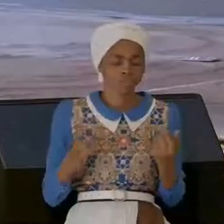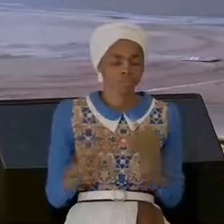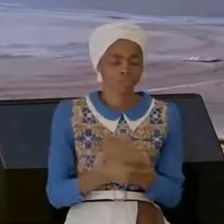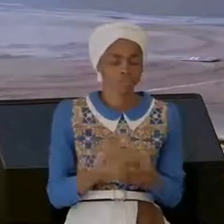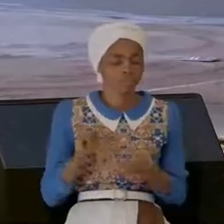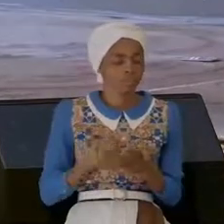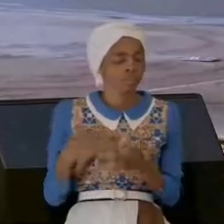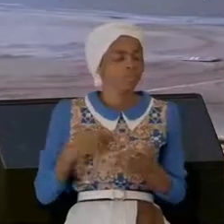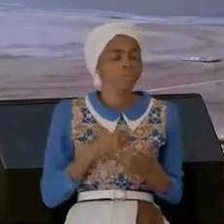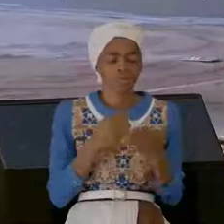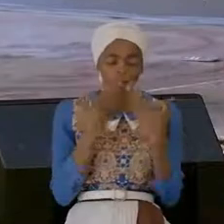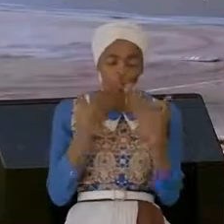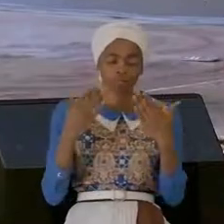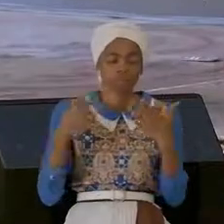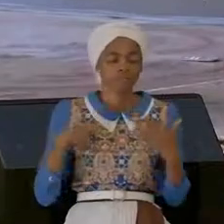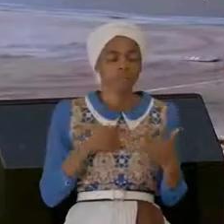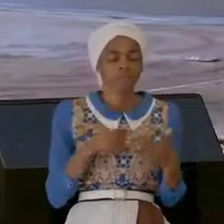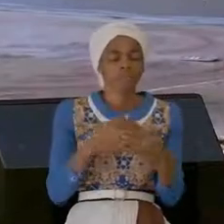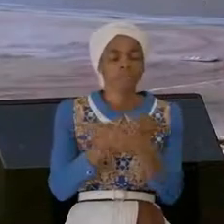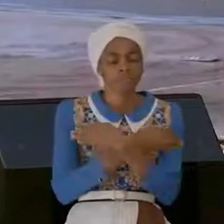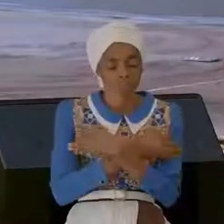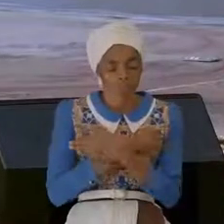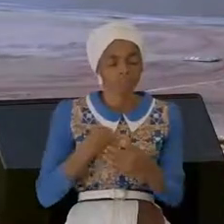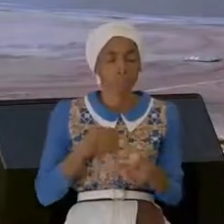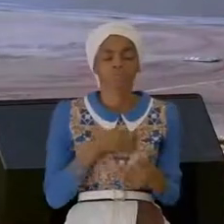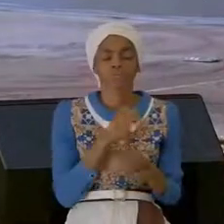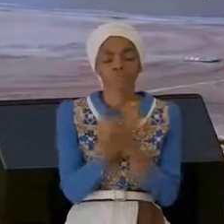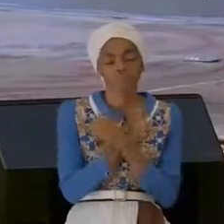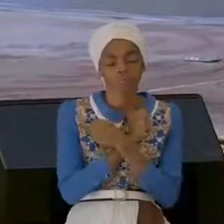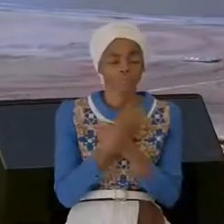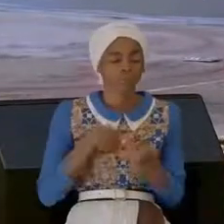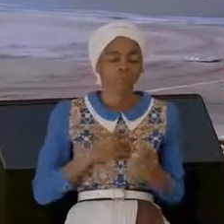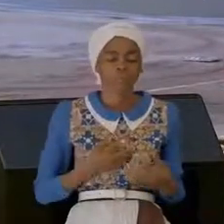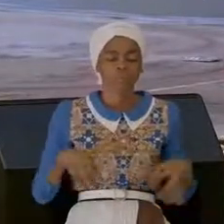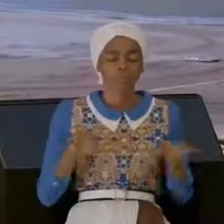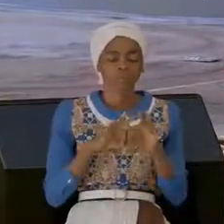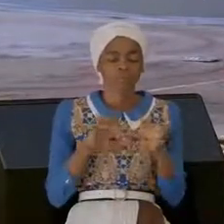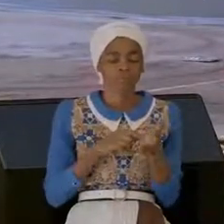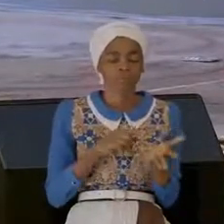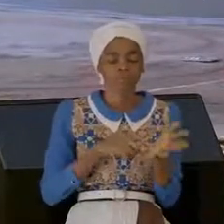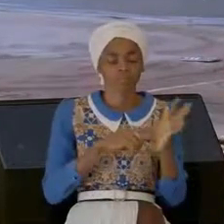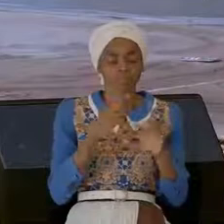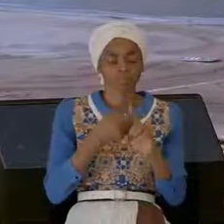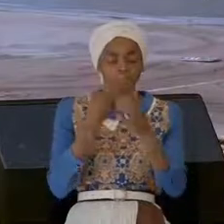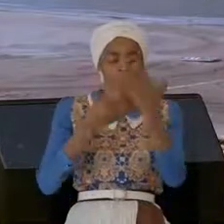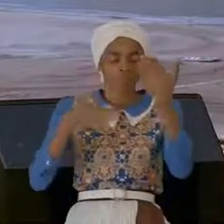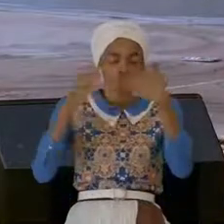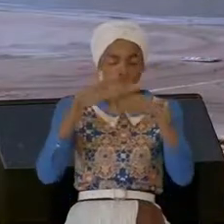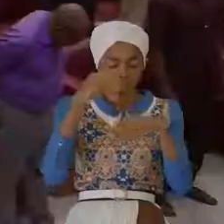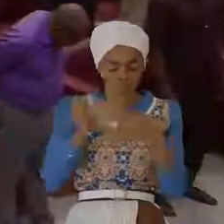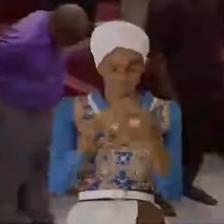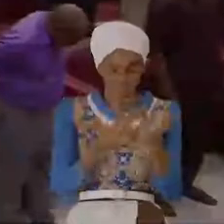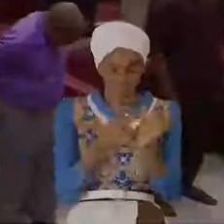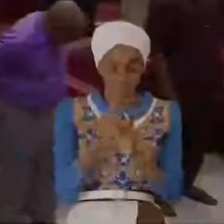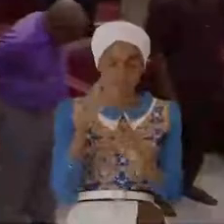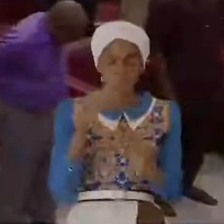parole que tu nous présentes, que nous apprécions, que nous embrassions, que nous évaluons, cette révélation provenant du